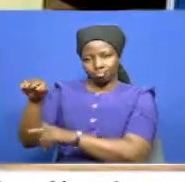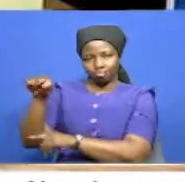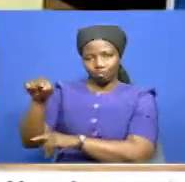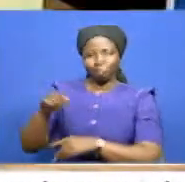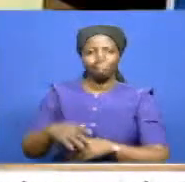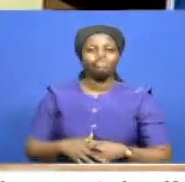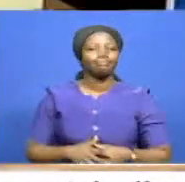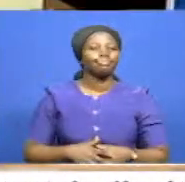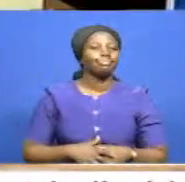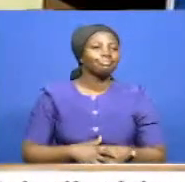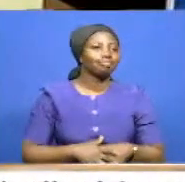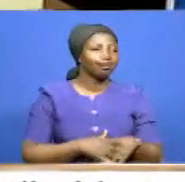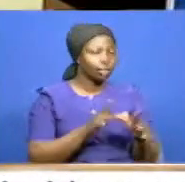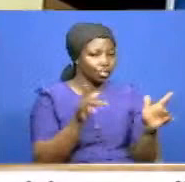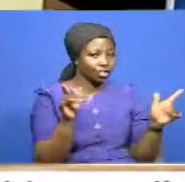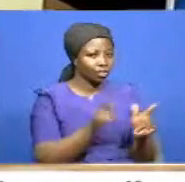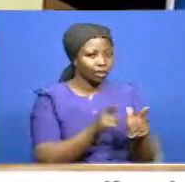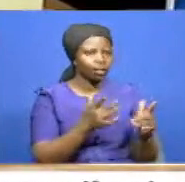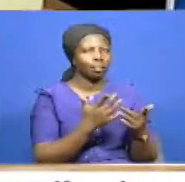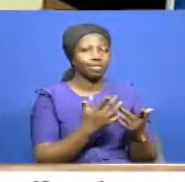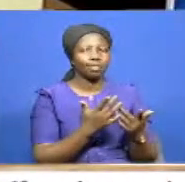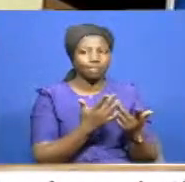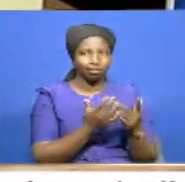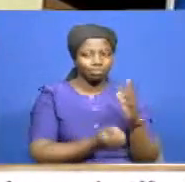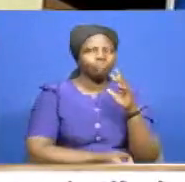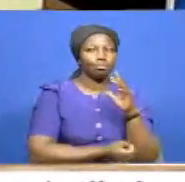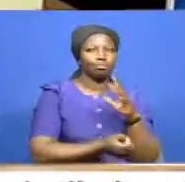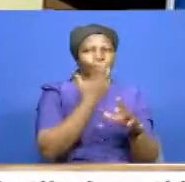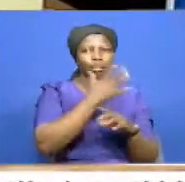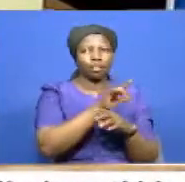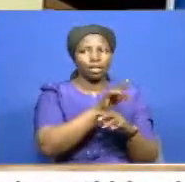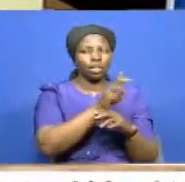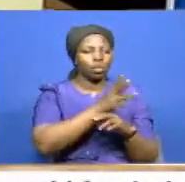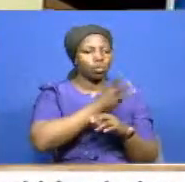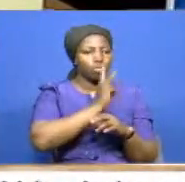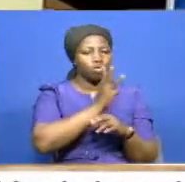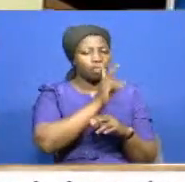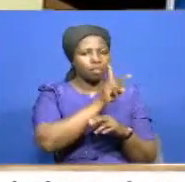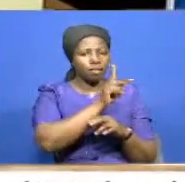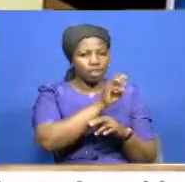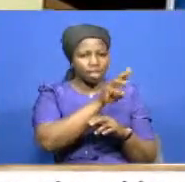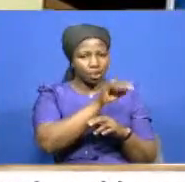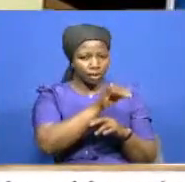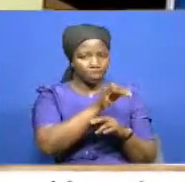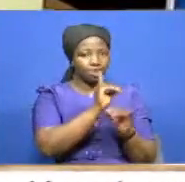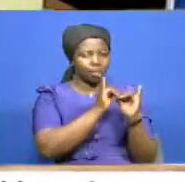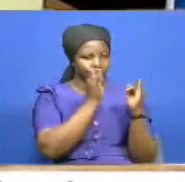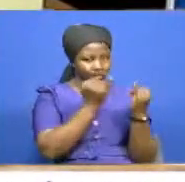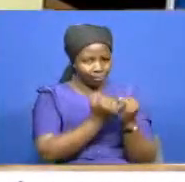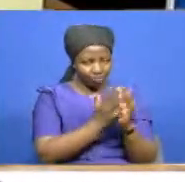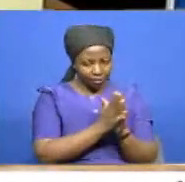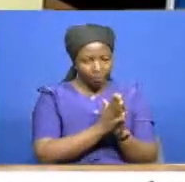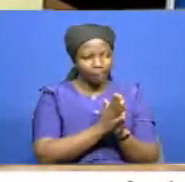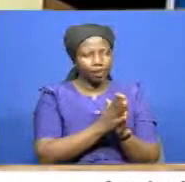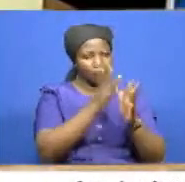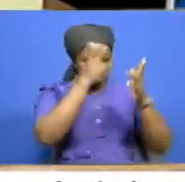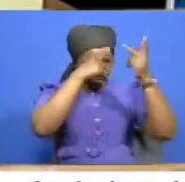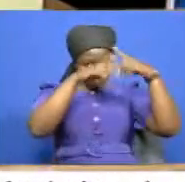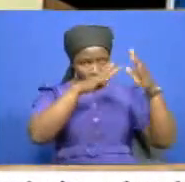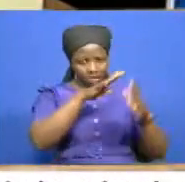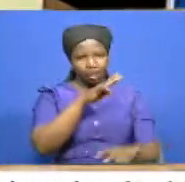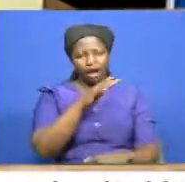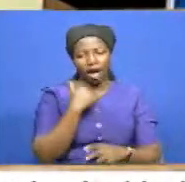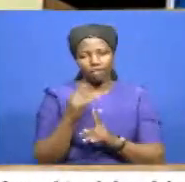Ni ufunguzi mfupi tu wa chuo hicho cha maji nchini Kewi. Na kama nilivyokuarifu kwamba Profesa Hayombe ameandamana naye